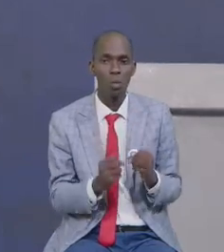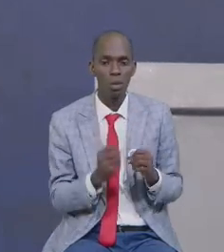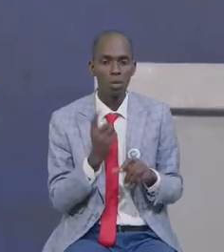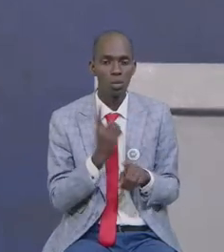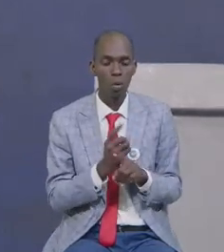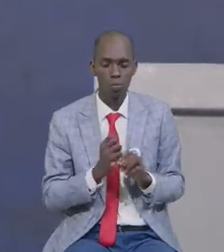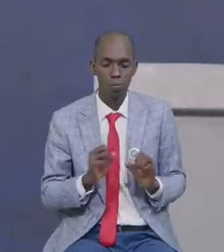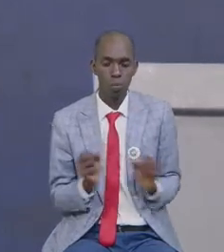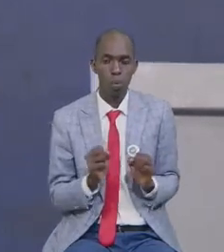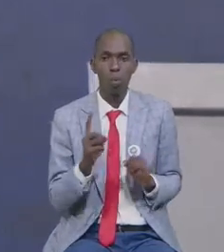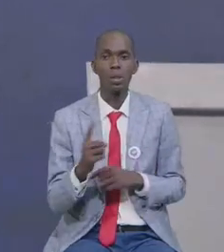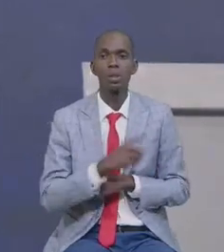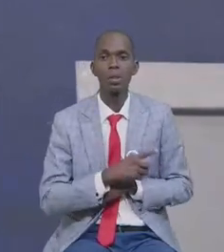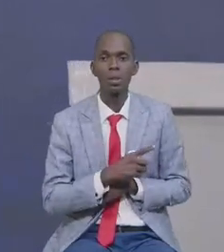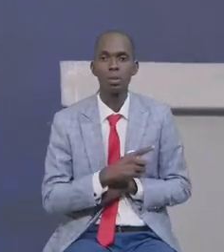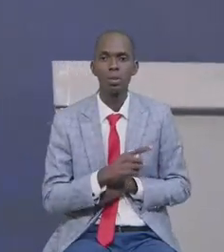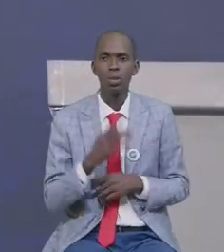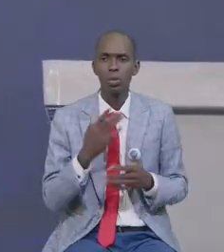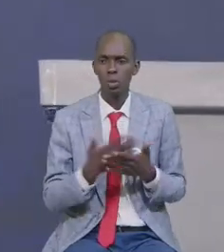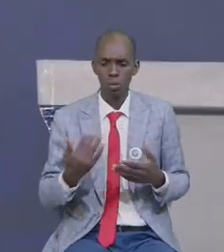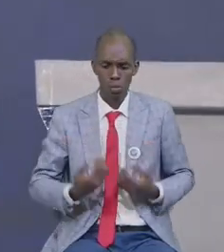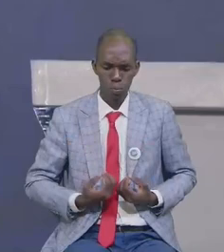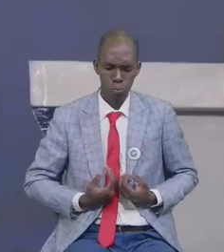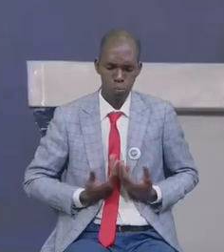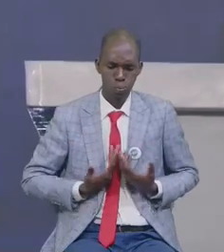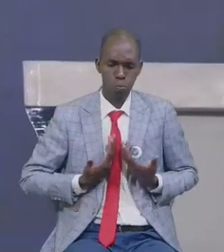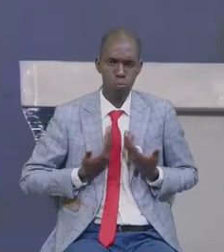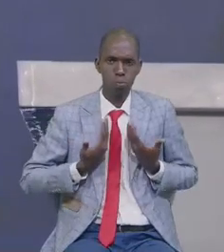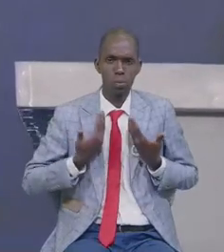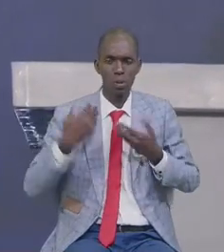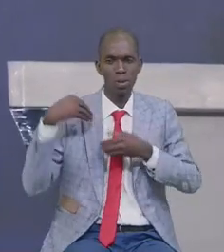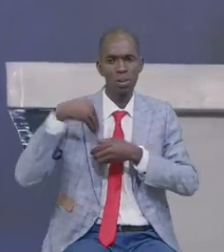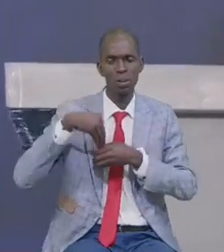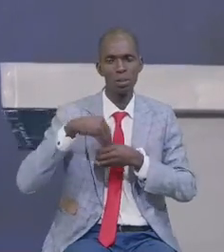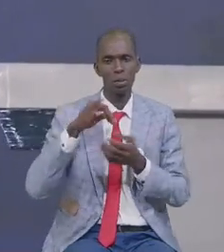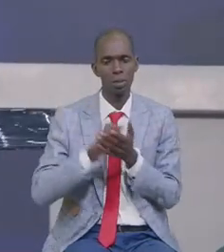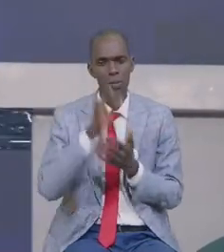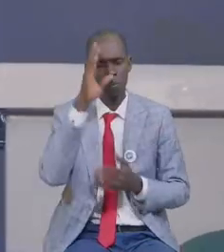Mais un jour, tout d'un coup, quelque chose a commencé à bouger.